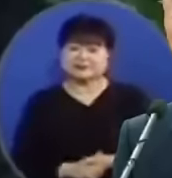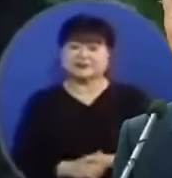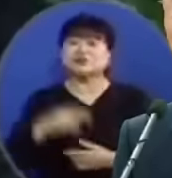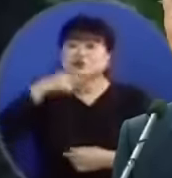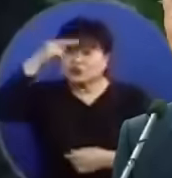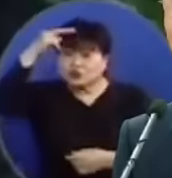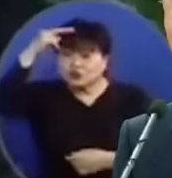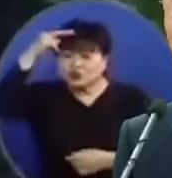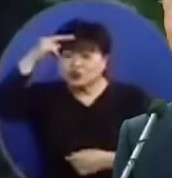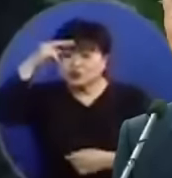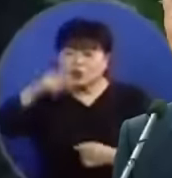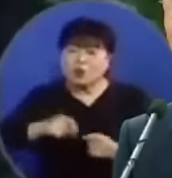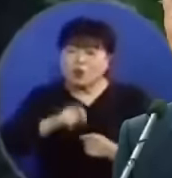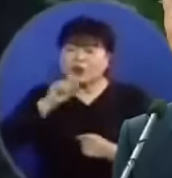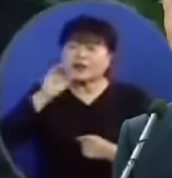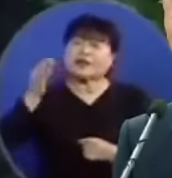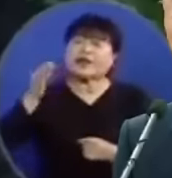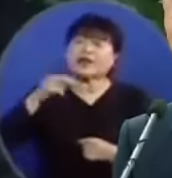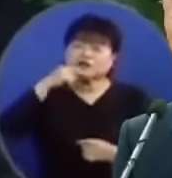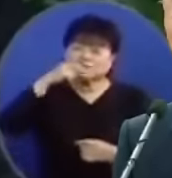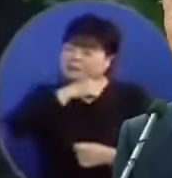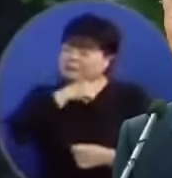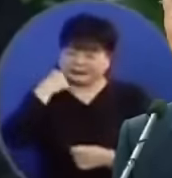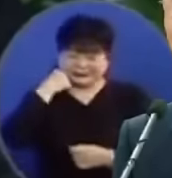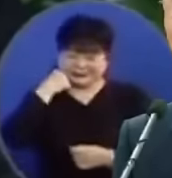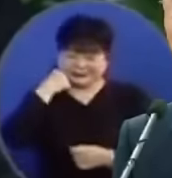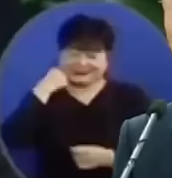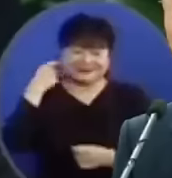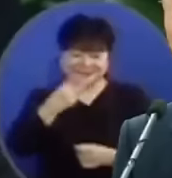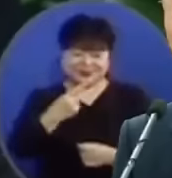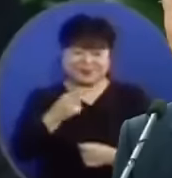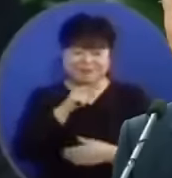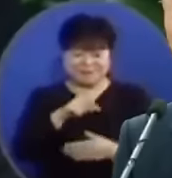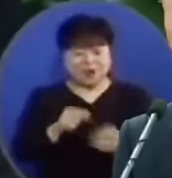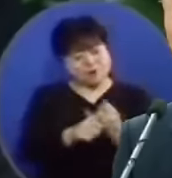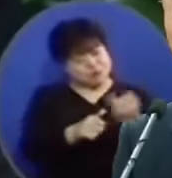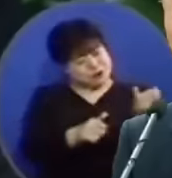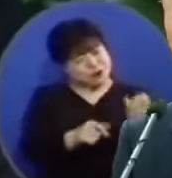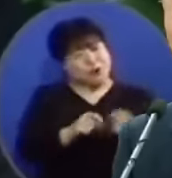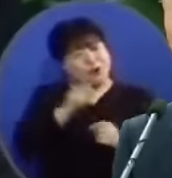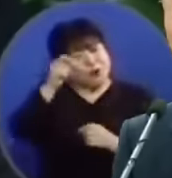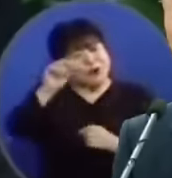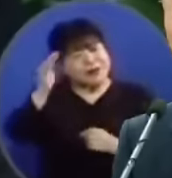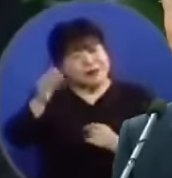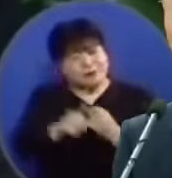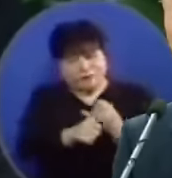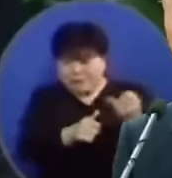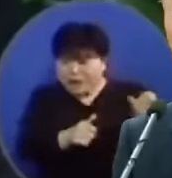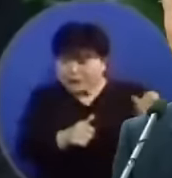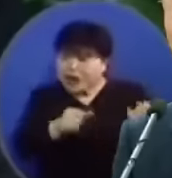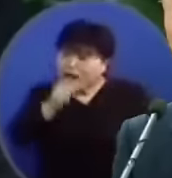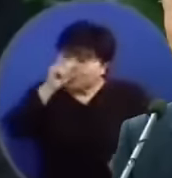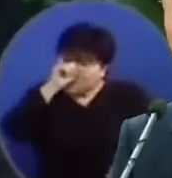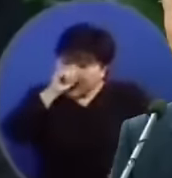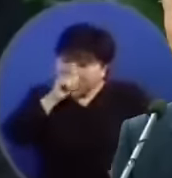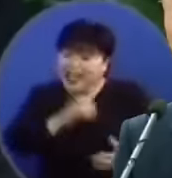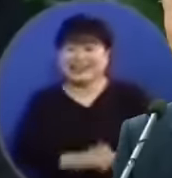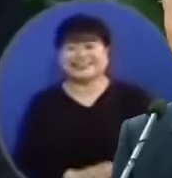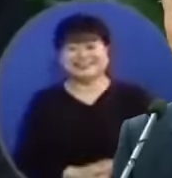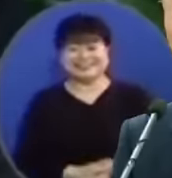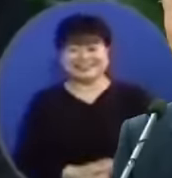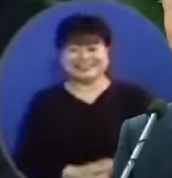술은 오래된 술이 맛이 있고 마누라는 오래된 마누라가 좋다.